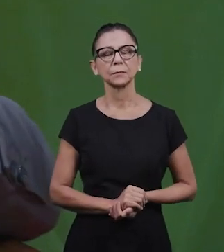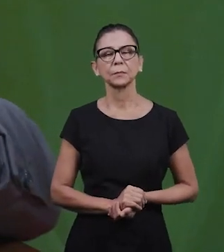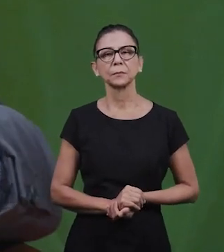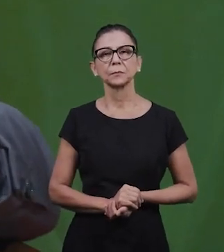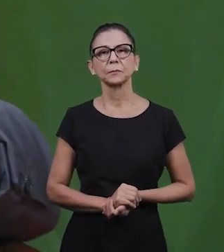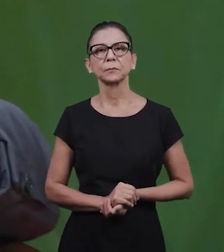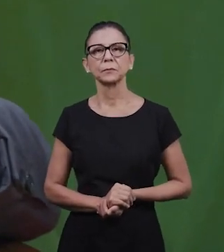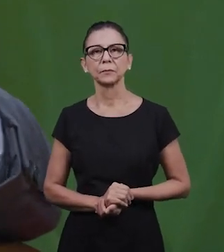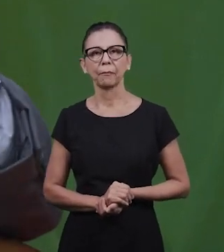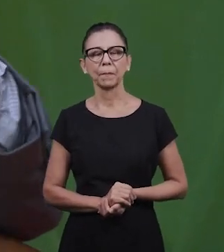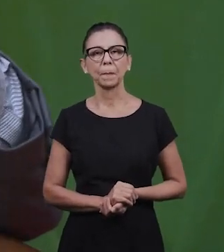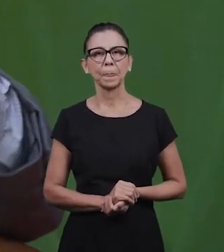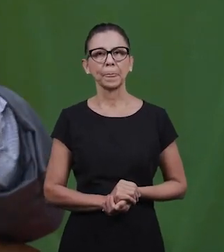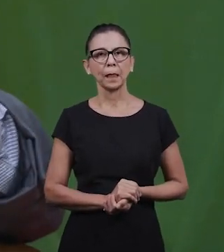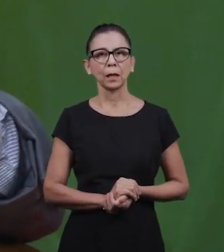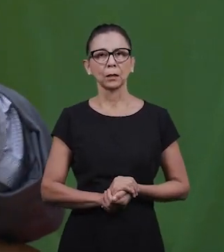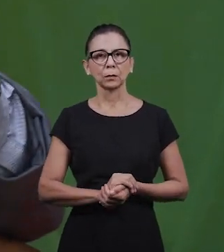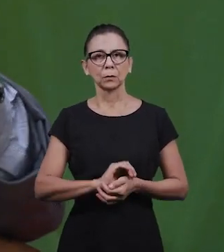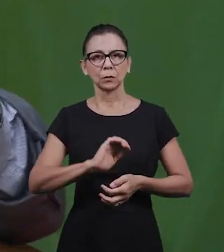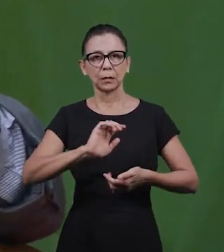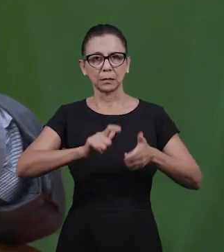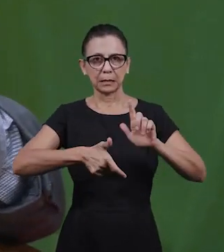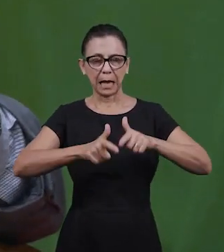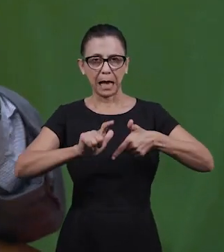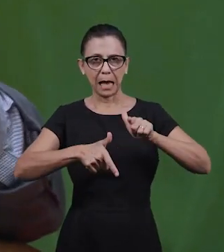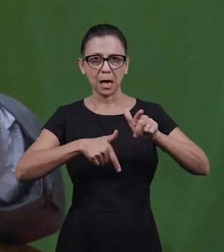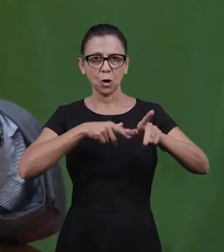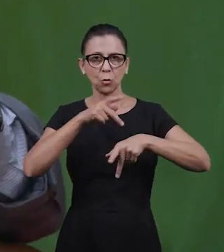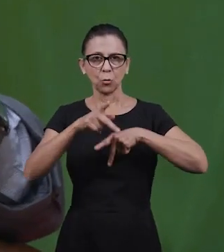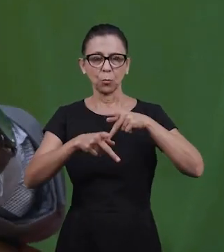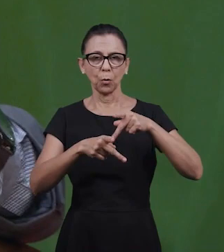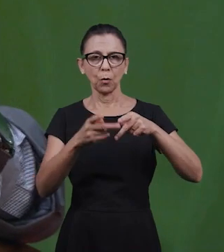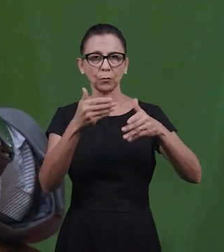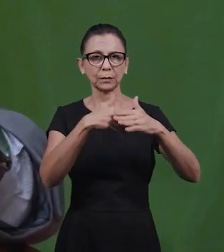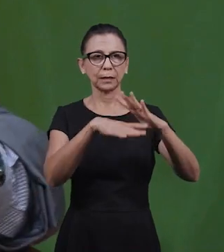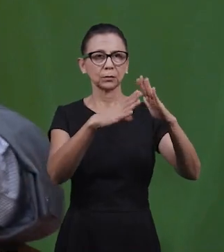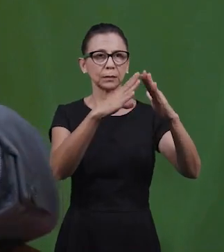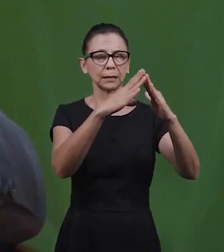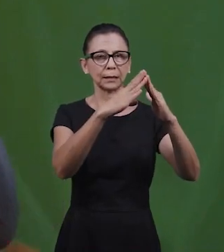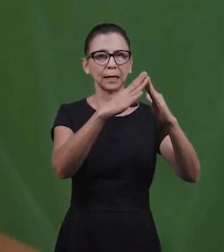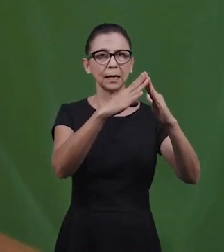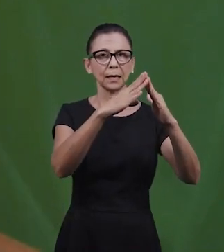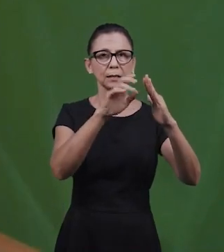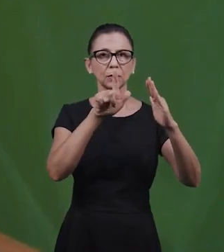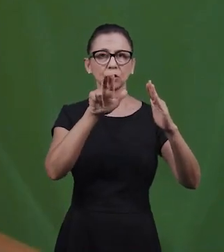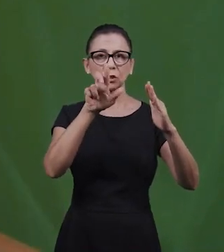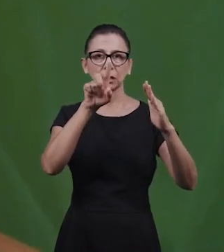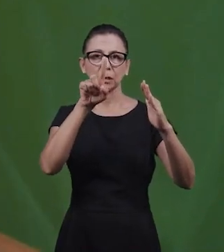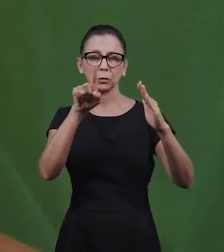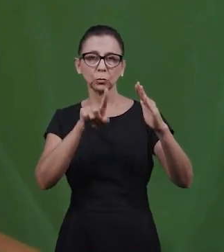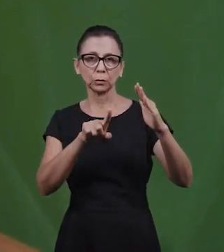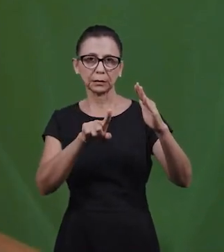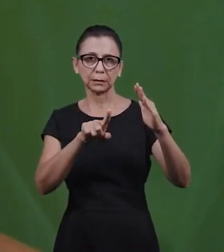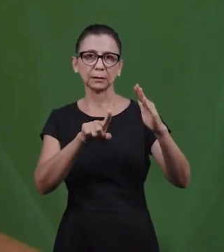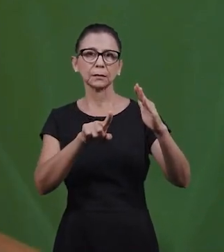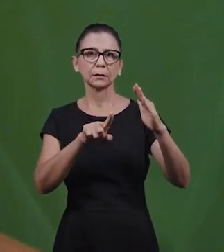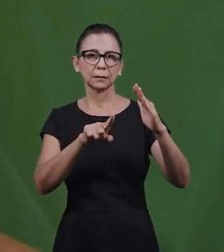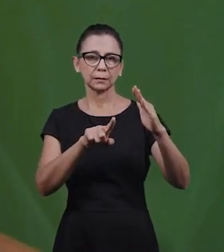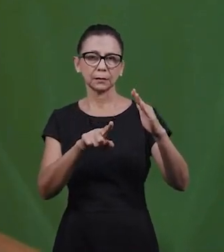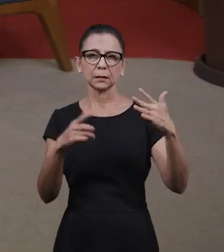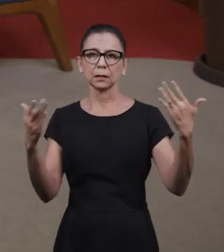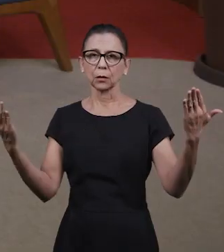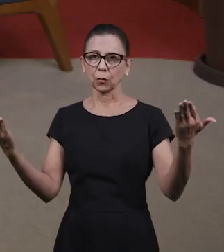ceux qui apportaient dans les foyers des Hébreux, c'était la lumière qui était là. Dans